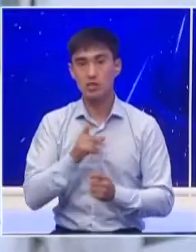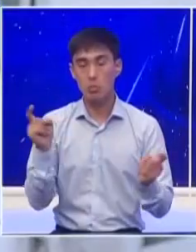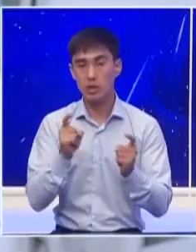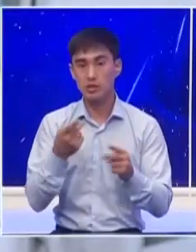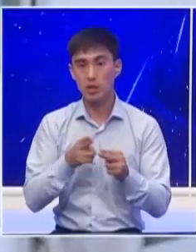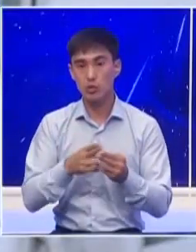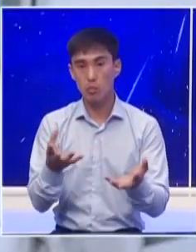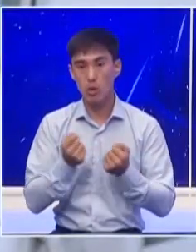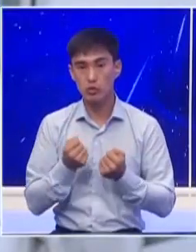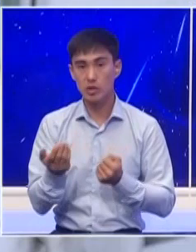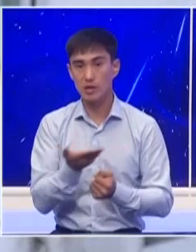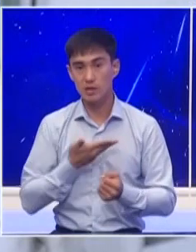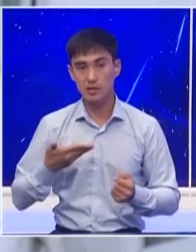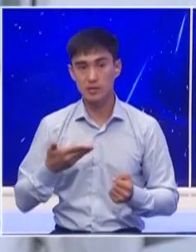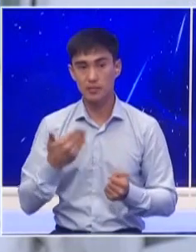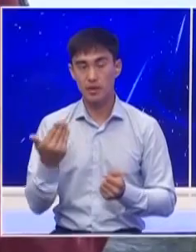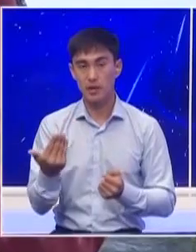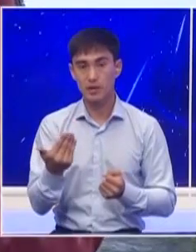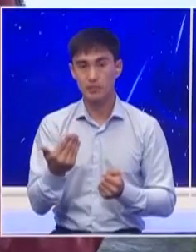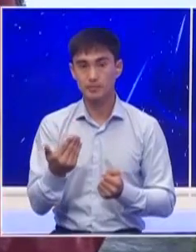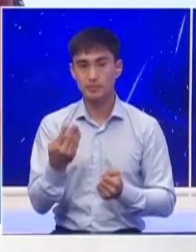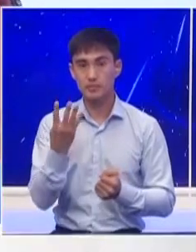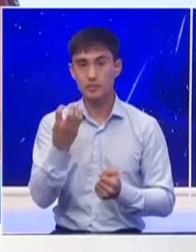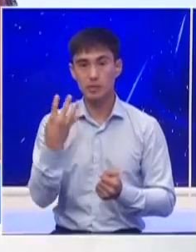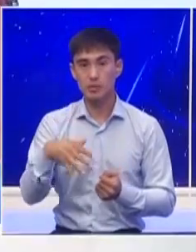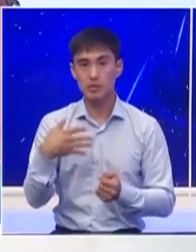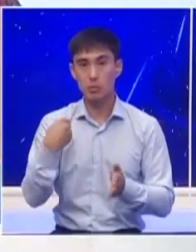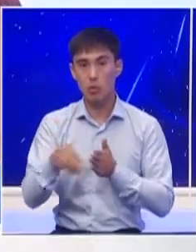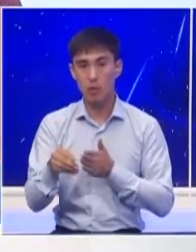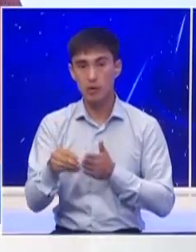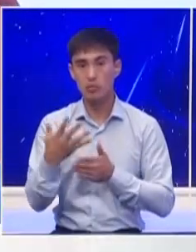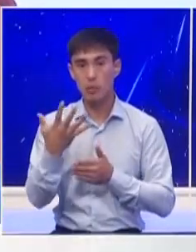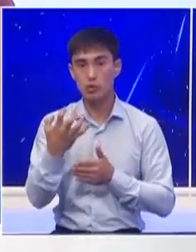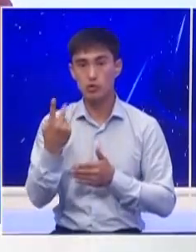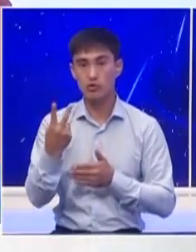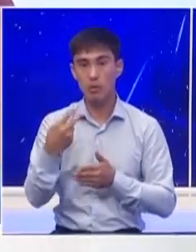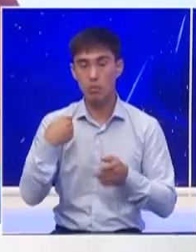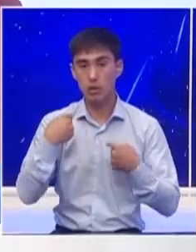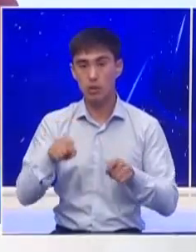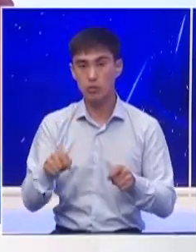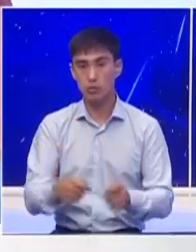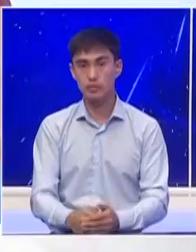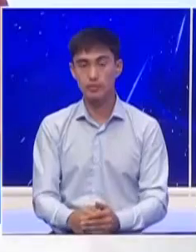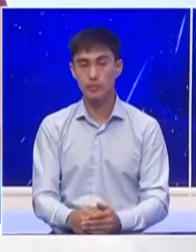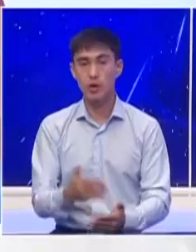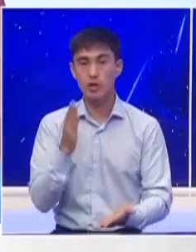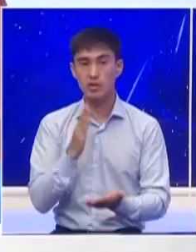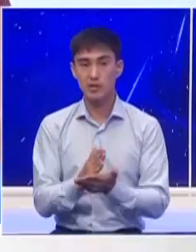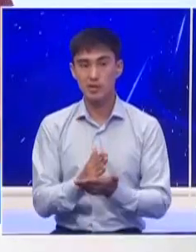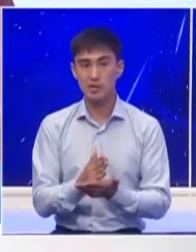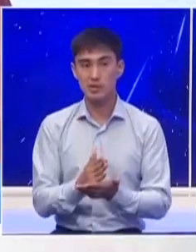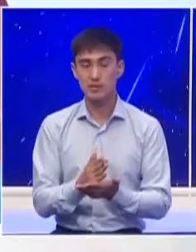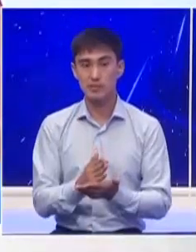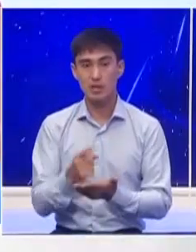которые здесь получили от нас, они вот по 450 покупают, по 520 продают. Но есть,